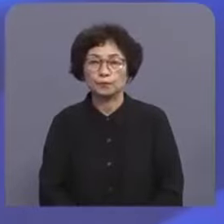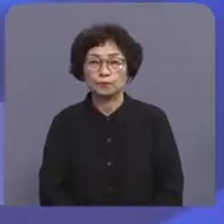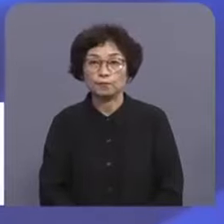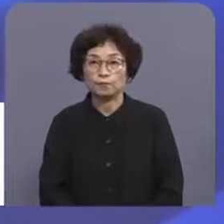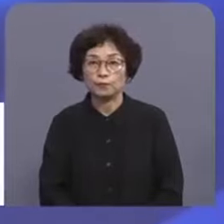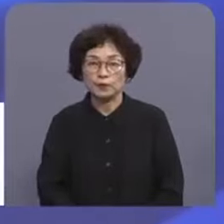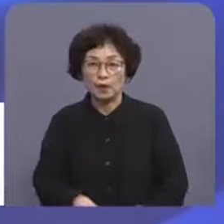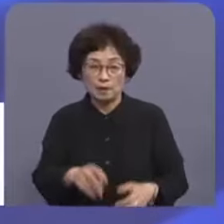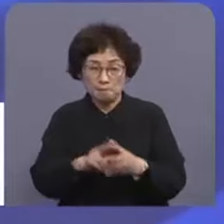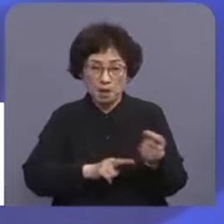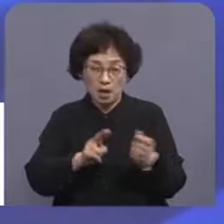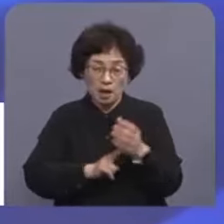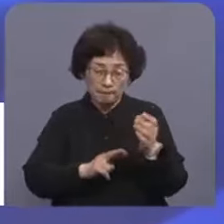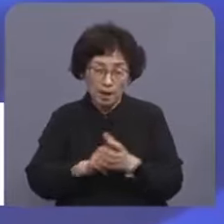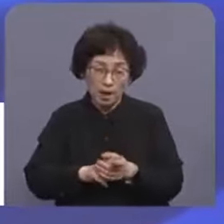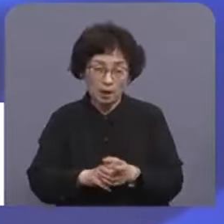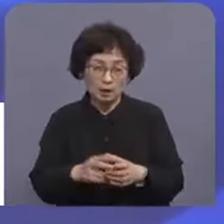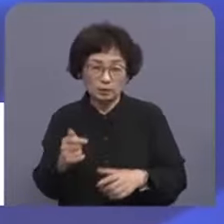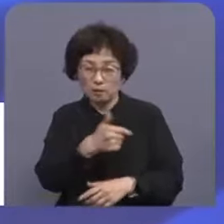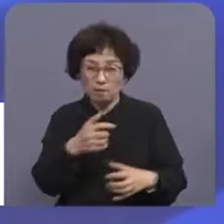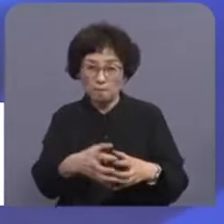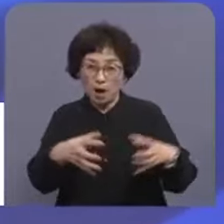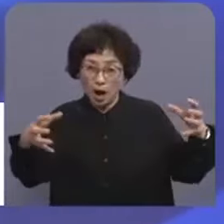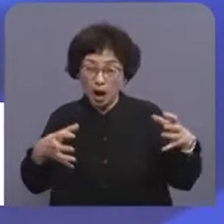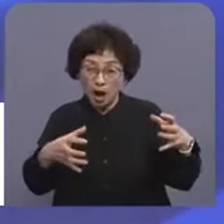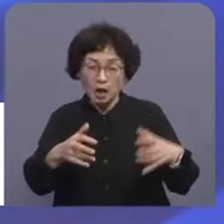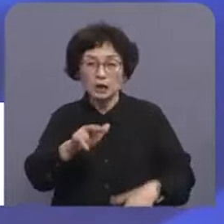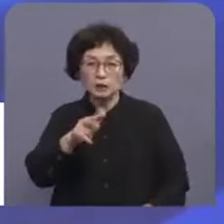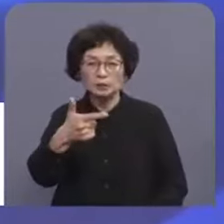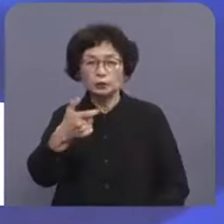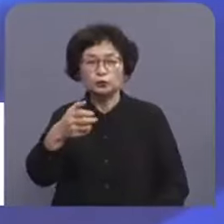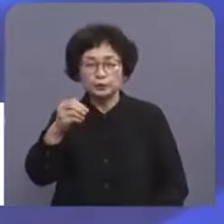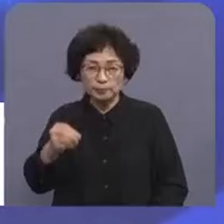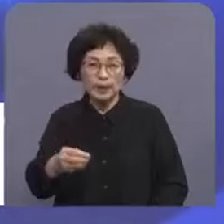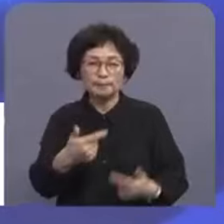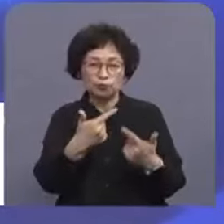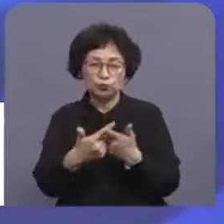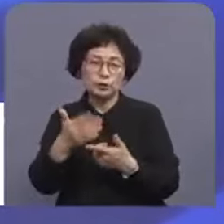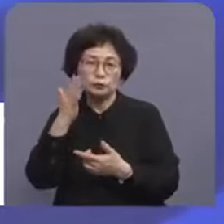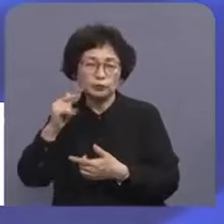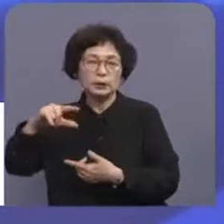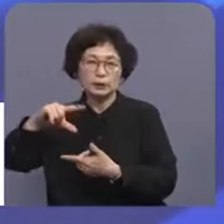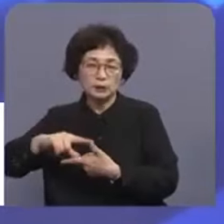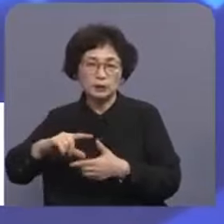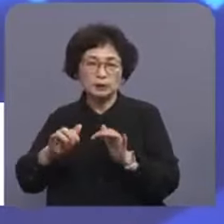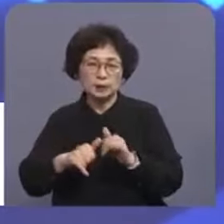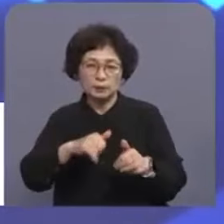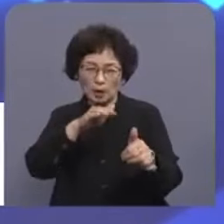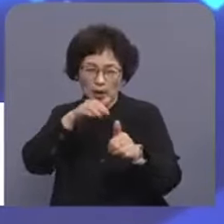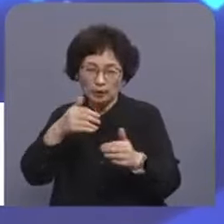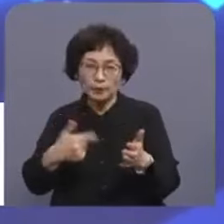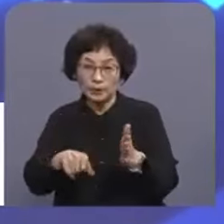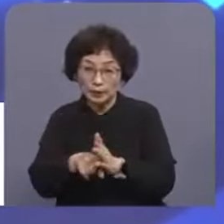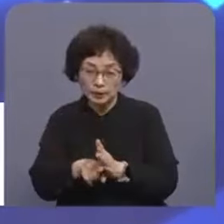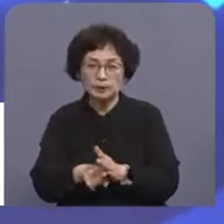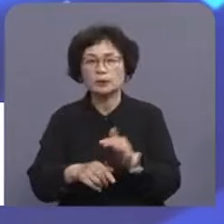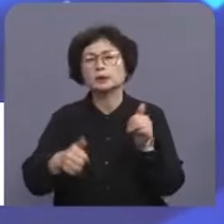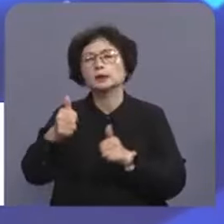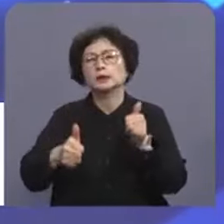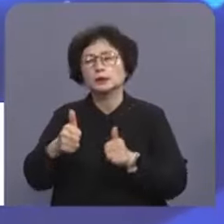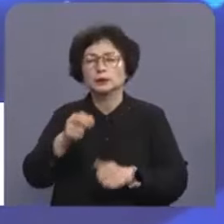유통공룡으로 불리는 두 대기업이 760만 명의 불경 소비자를 잡기 위한 동부산 아울렛 대전에